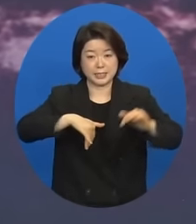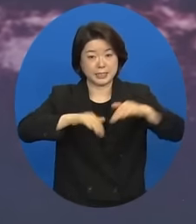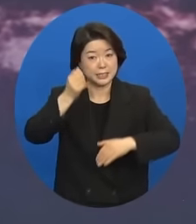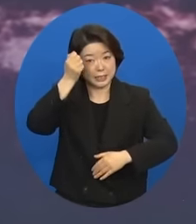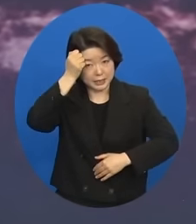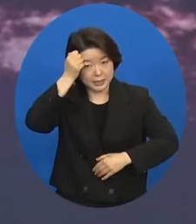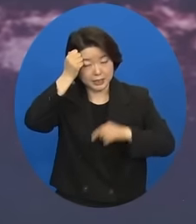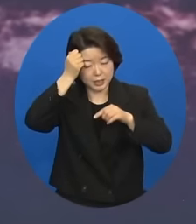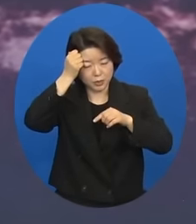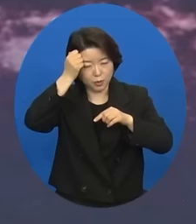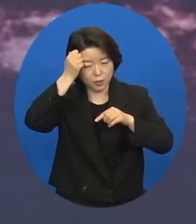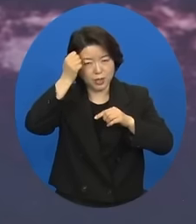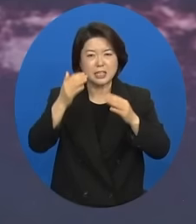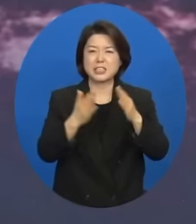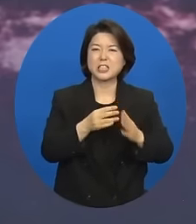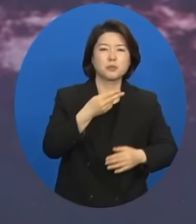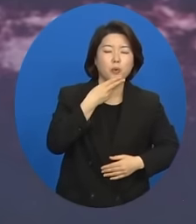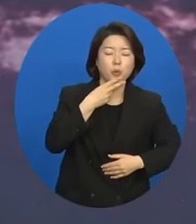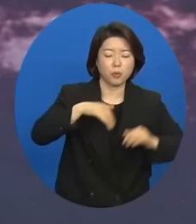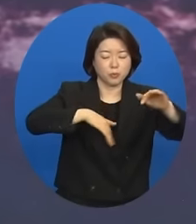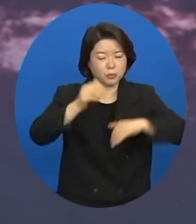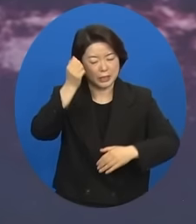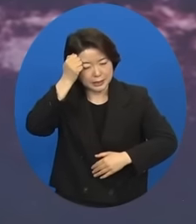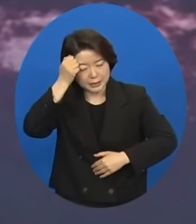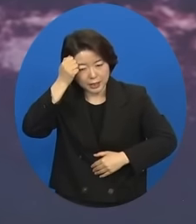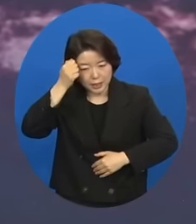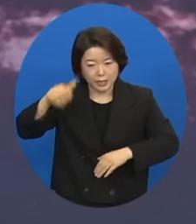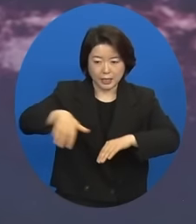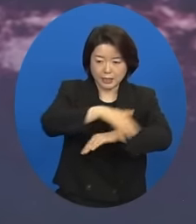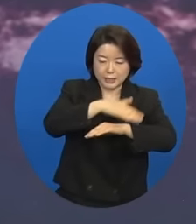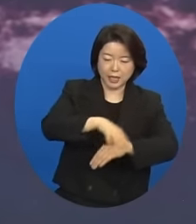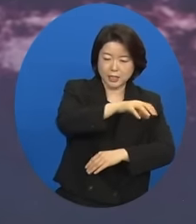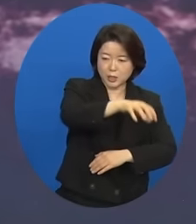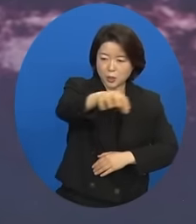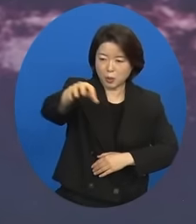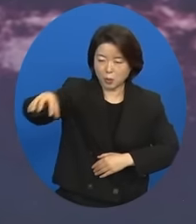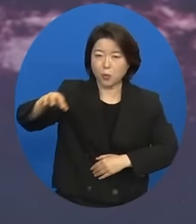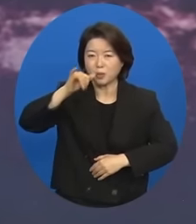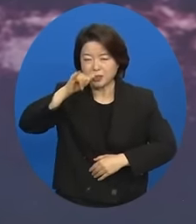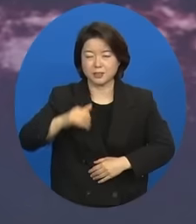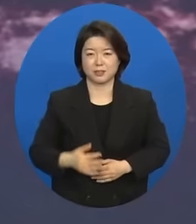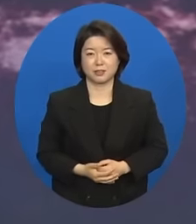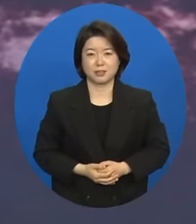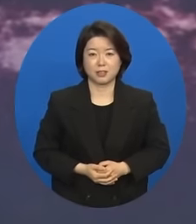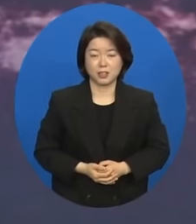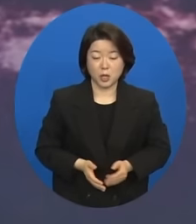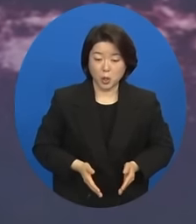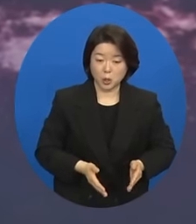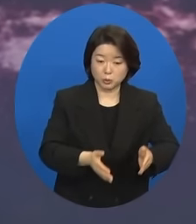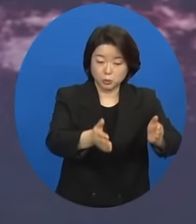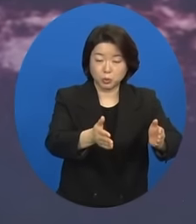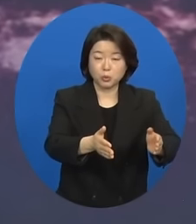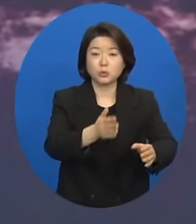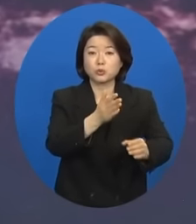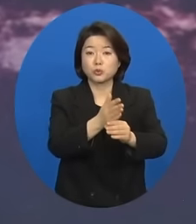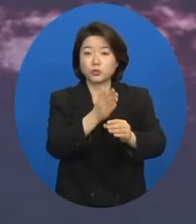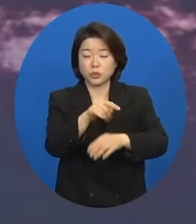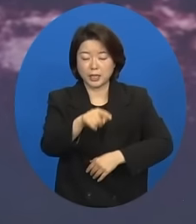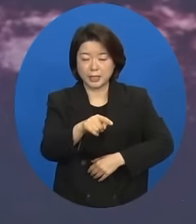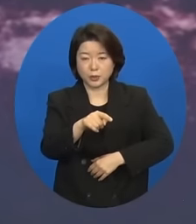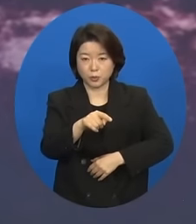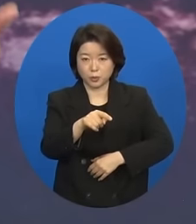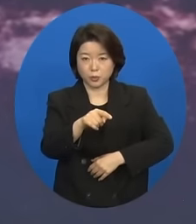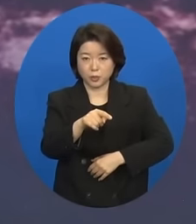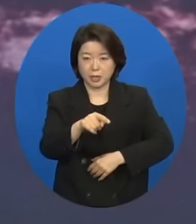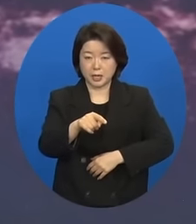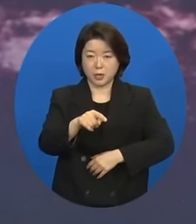누 홈리 스죠 노숙자 분들이 다니는 그 지역이 있어요 그 도시 곳곳을 다니는데 뭐 도로 중간에도 이제이 팬